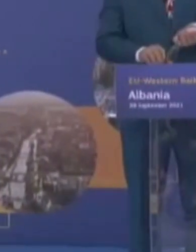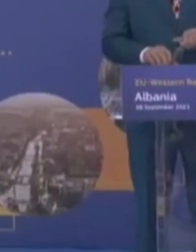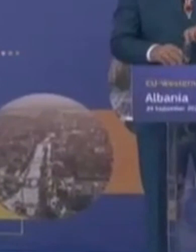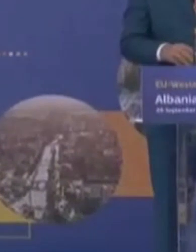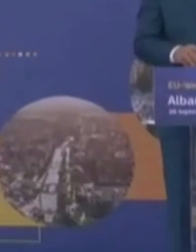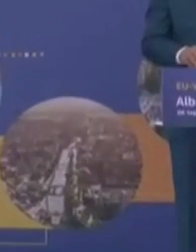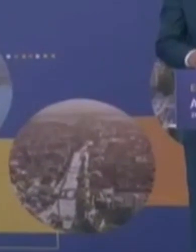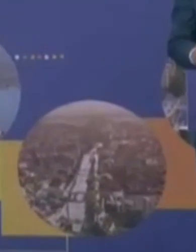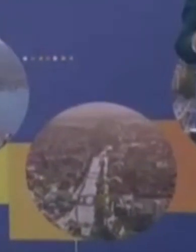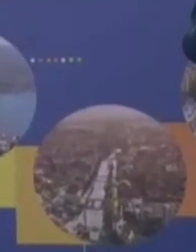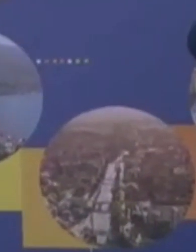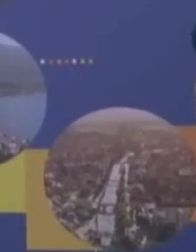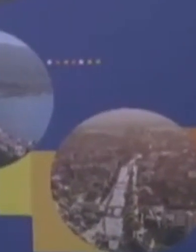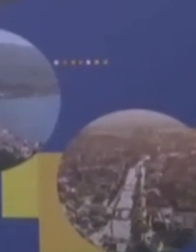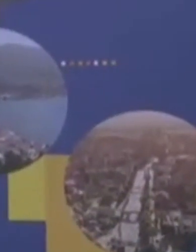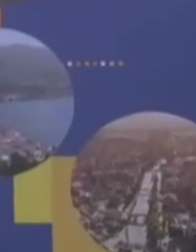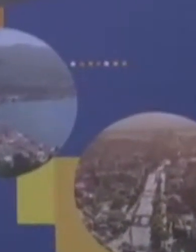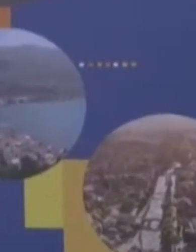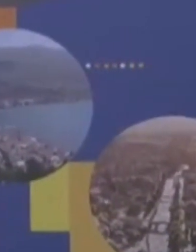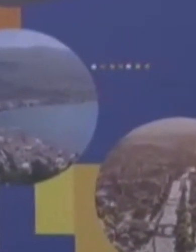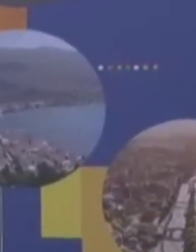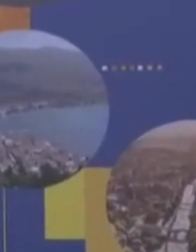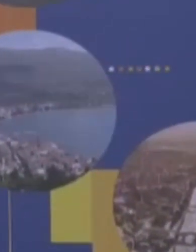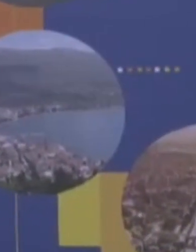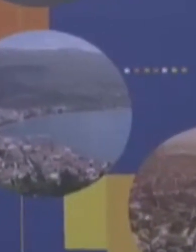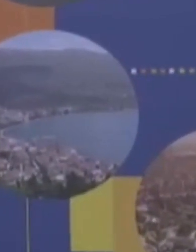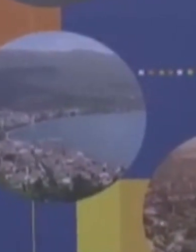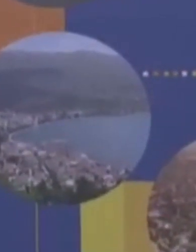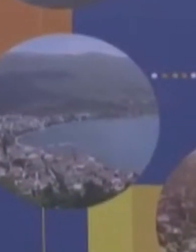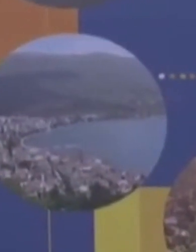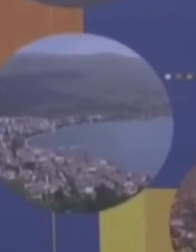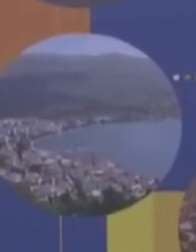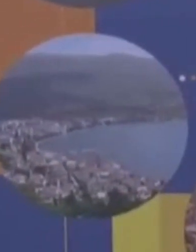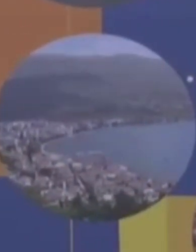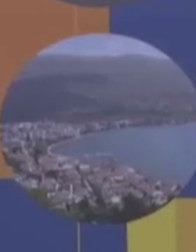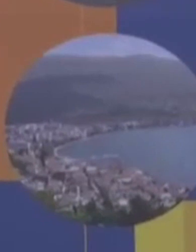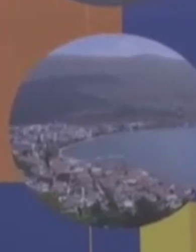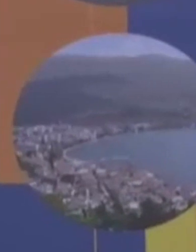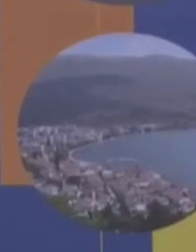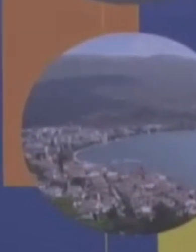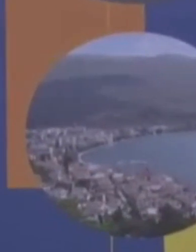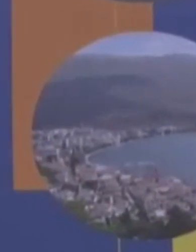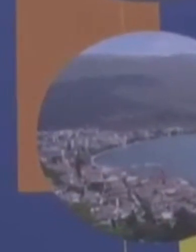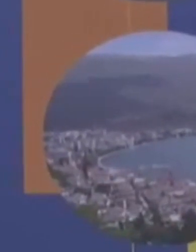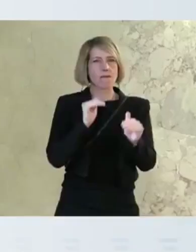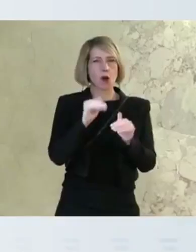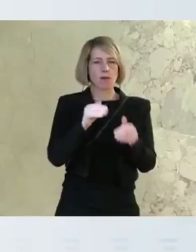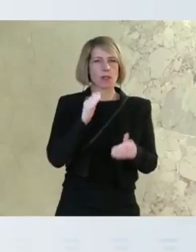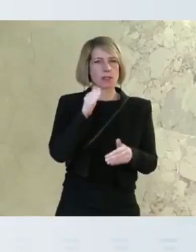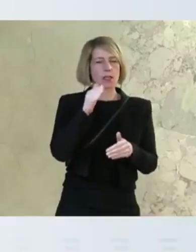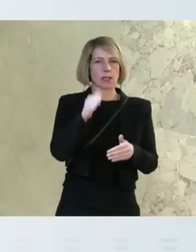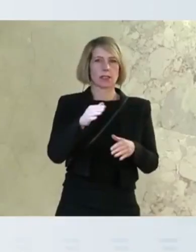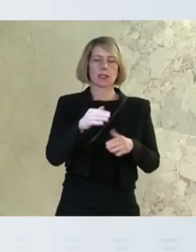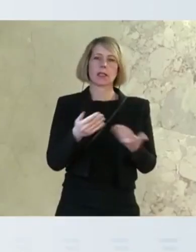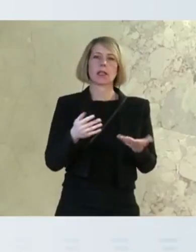Në Ballkanin Perëndimor, Bashkimi Evropian duhet të lëvizë më shpejt në mënyrë që vendet e rajonit të bashkojnë Unionit sa më shpejt që të jetë e mundur, deklaroi ministri i